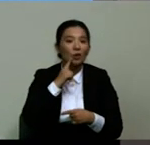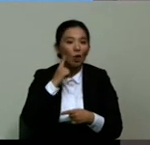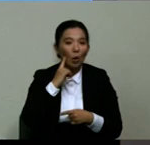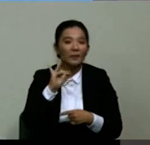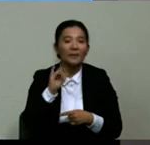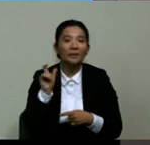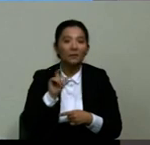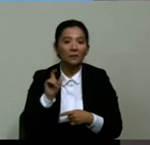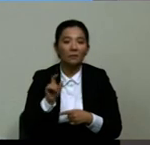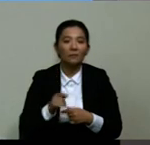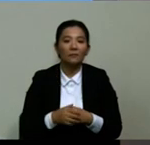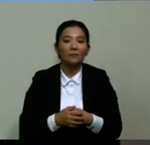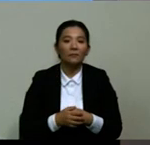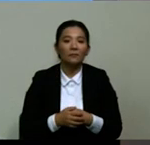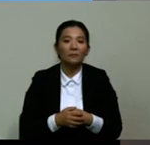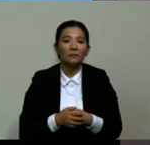синий.